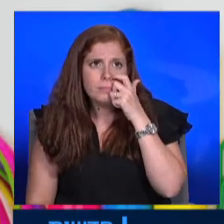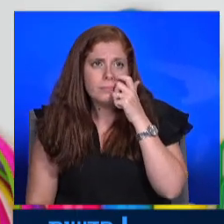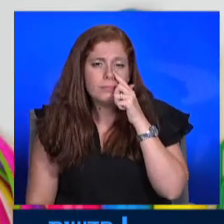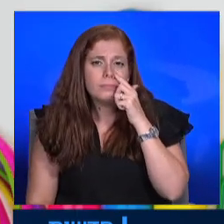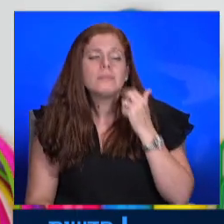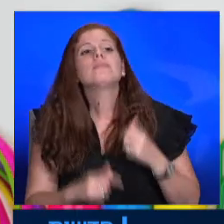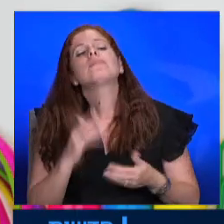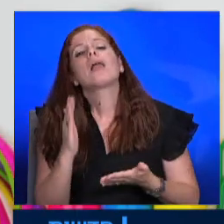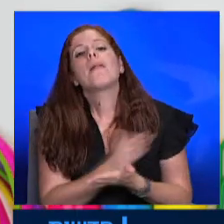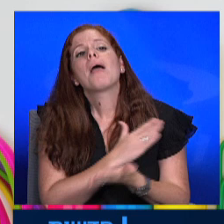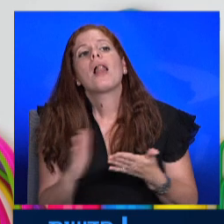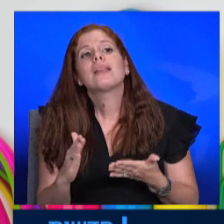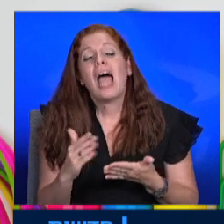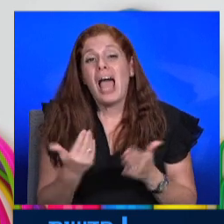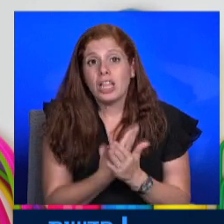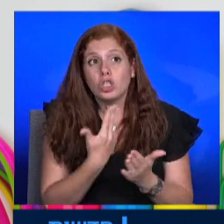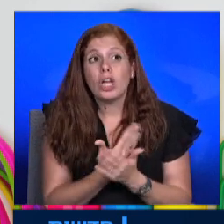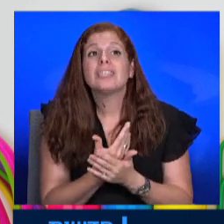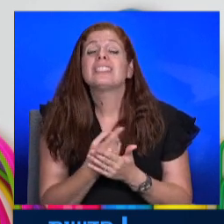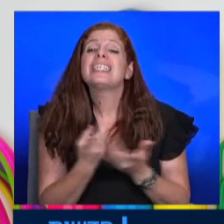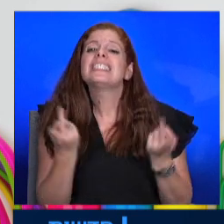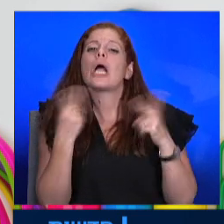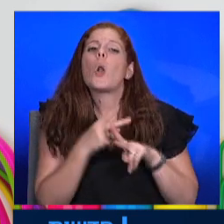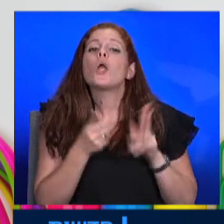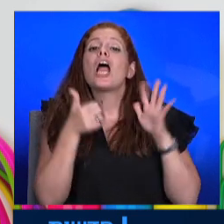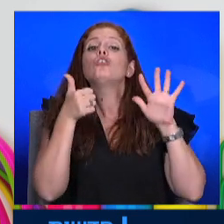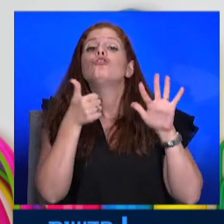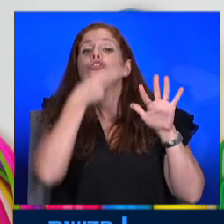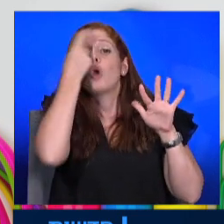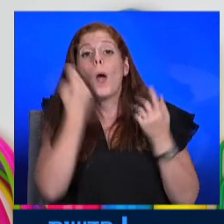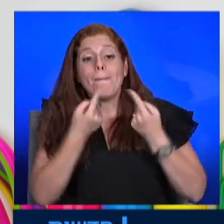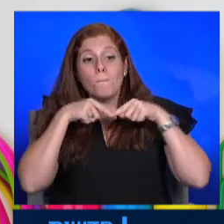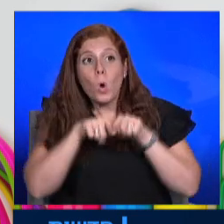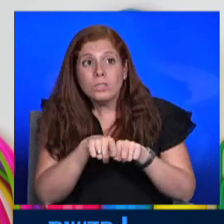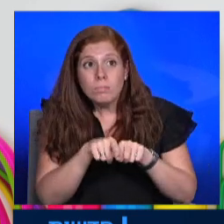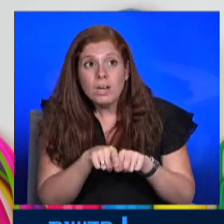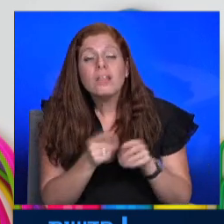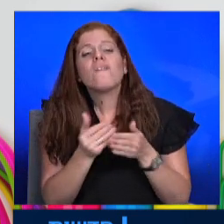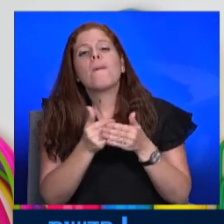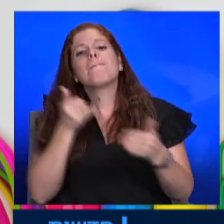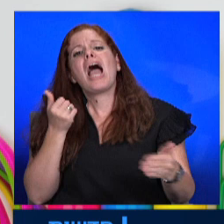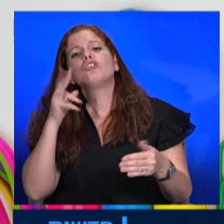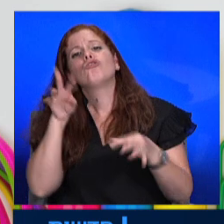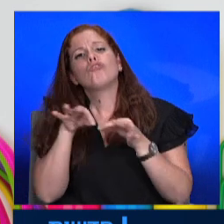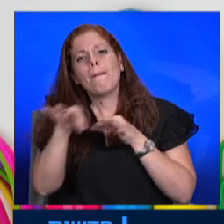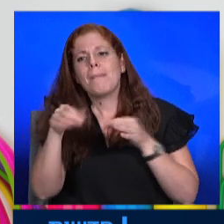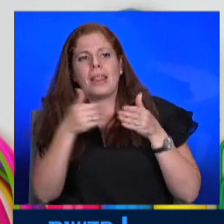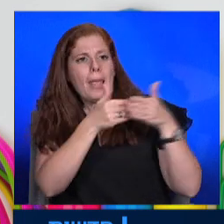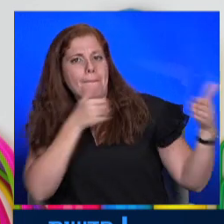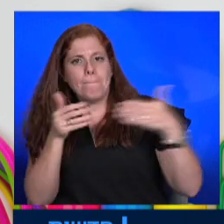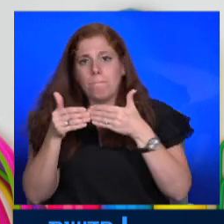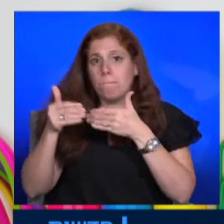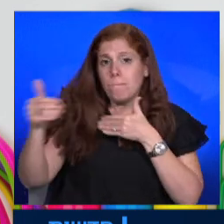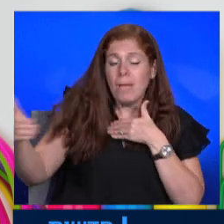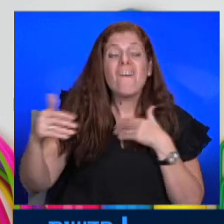ההסתגלות בקבוצה של עד 6 הורים בו זמנית, וכן ישמר מרחק של 2 מטרים בין הנוכחים, וכמובן תהיה